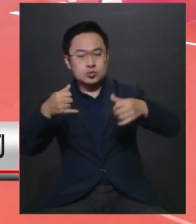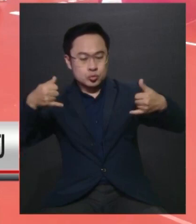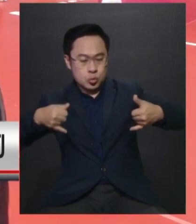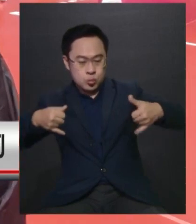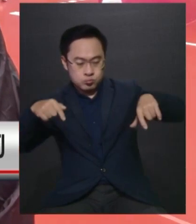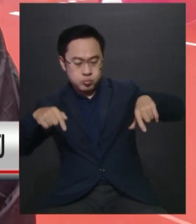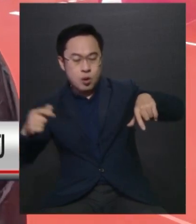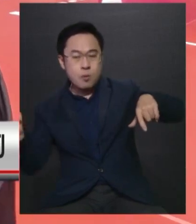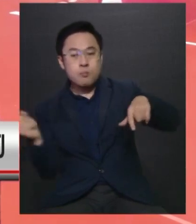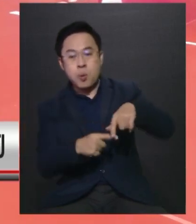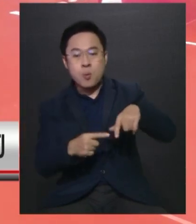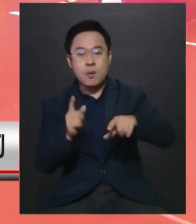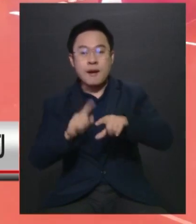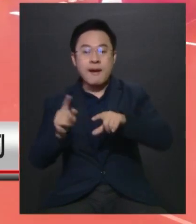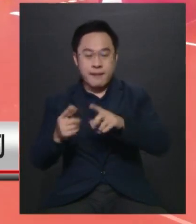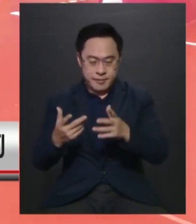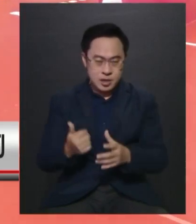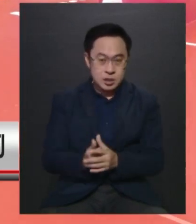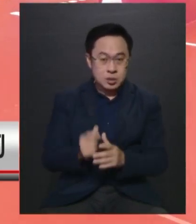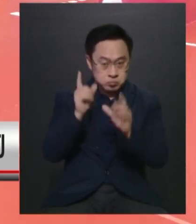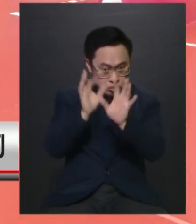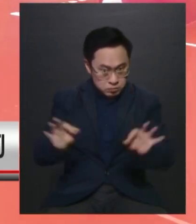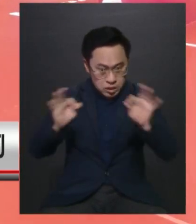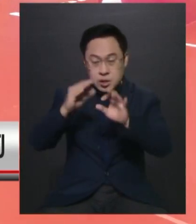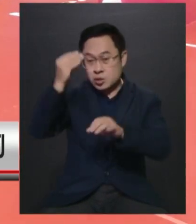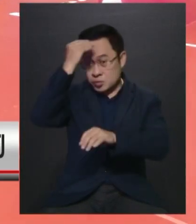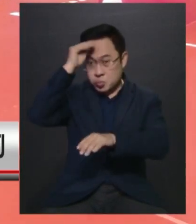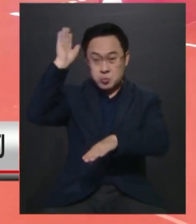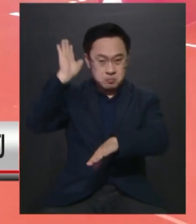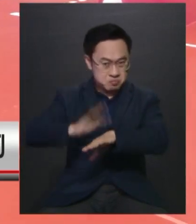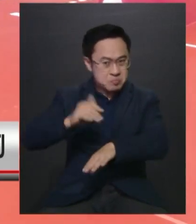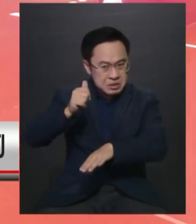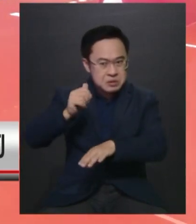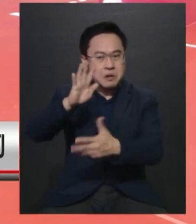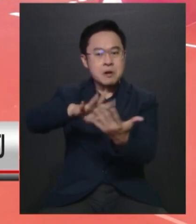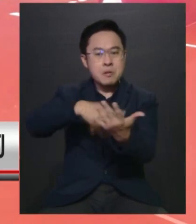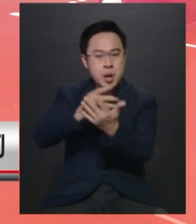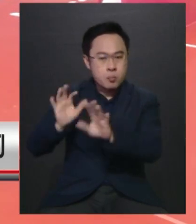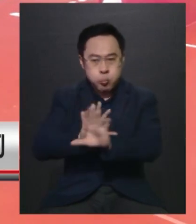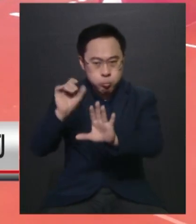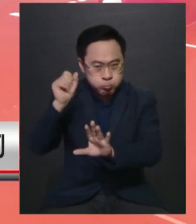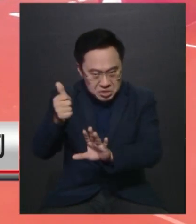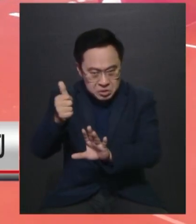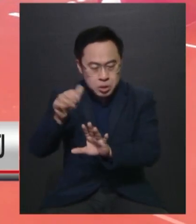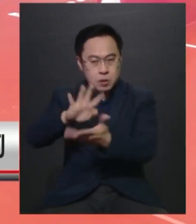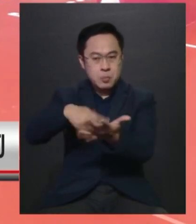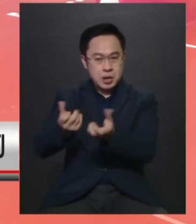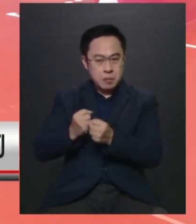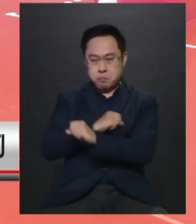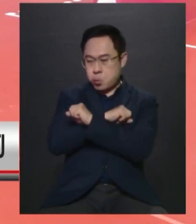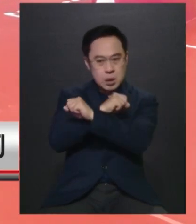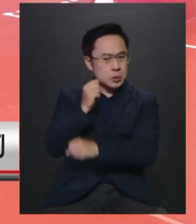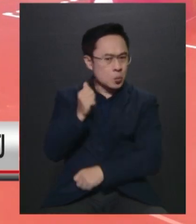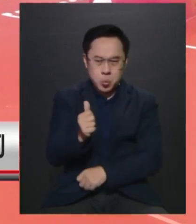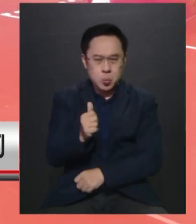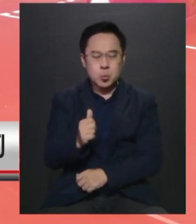าญี่ปุ่นเนี่ยเป็นทีมที่มีมาตรฐานสูงทั้งเกมรับแล้วก็เกมรุกมีรูปแบบแท็กติกที่หลากหลายซึ่งพวกเขาเนี่ยก็เล่นด้วยกันมานาน